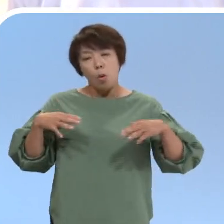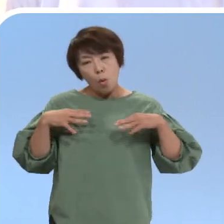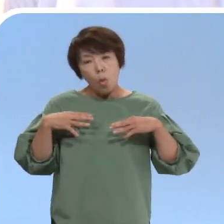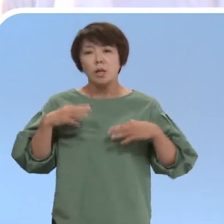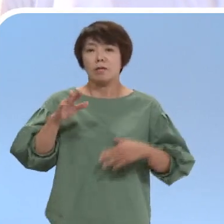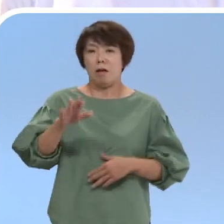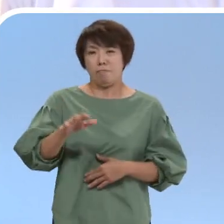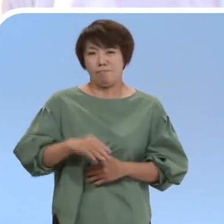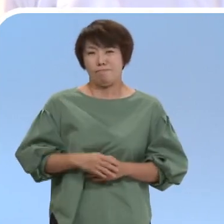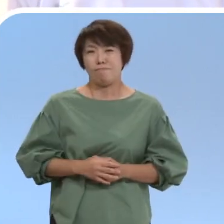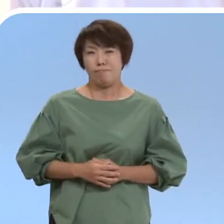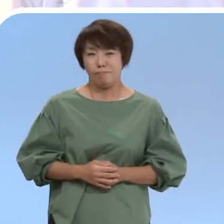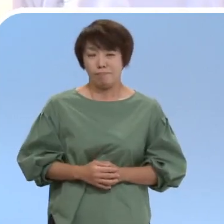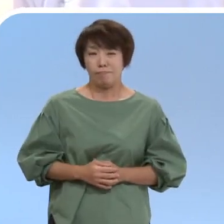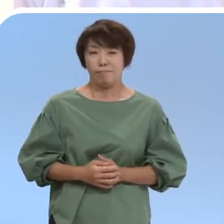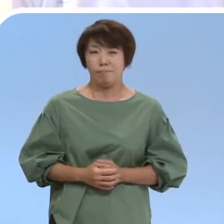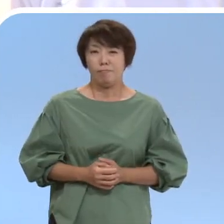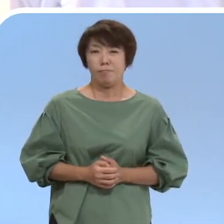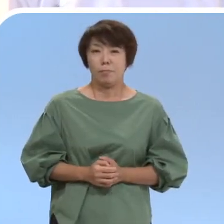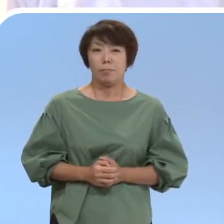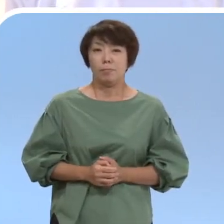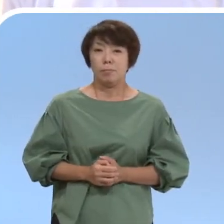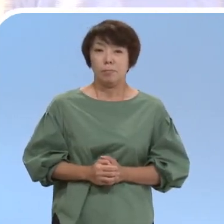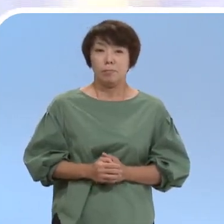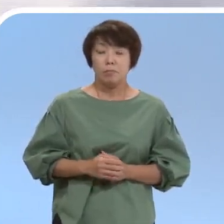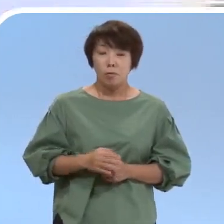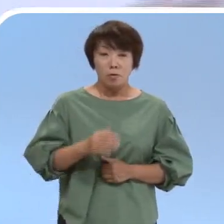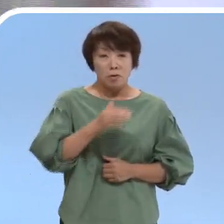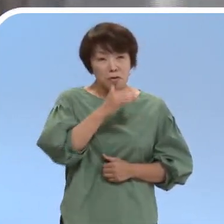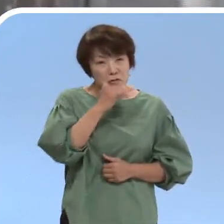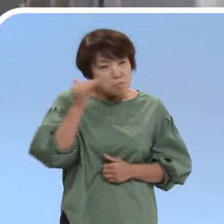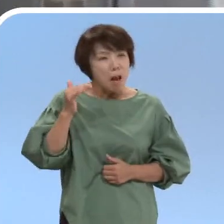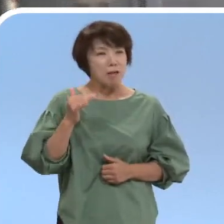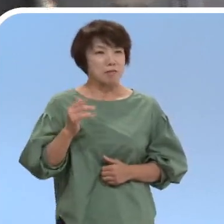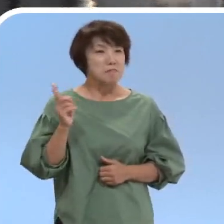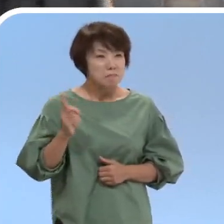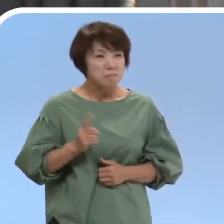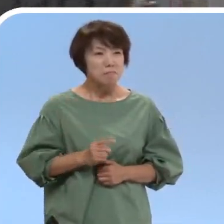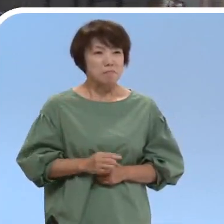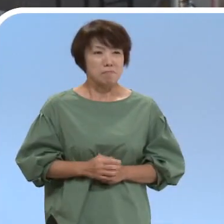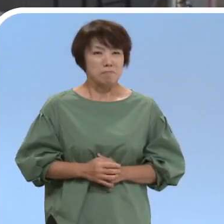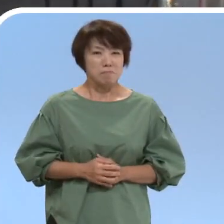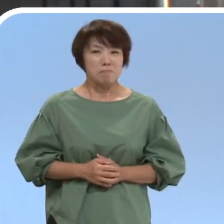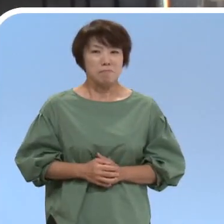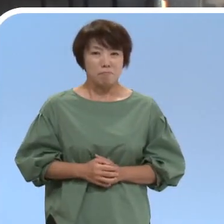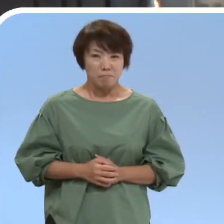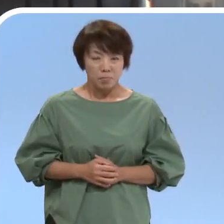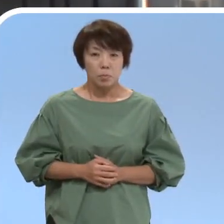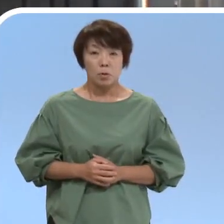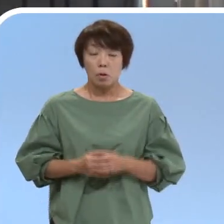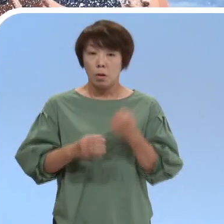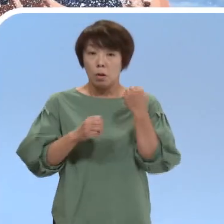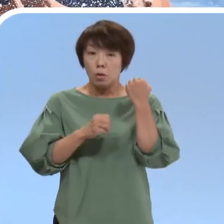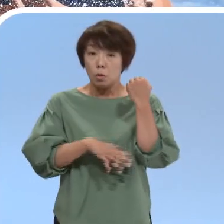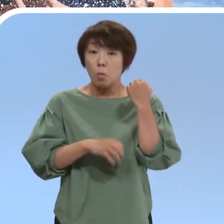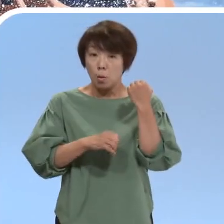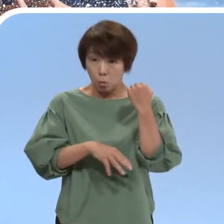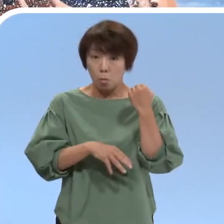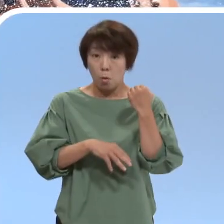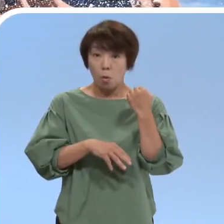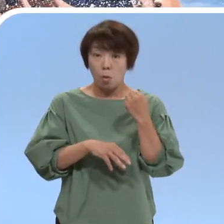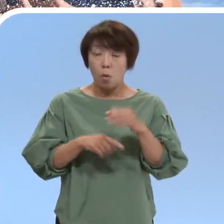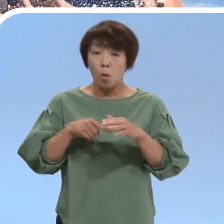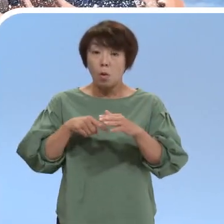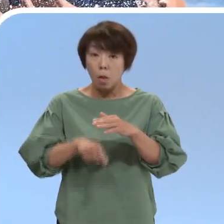したらとても誇りに思っている競技であります。 ですか。 素晴らしい です、ね、そもそ